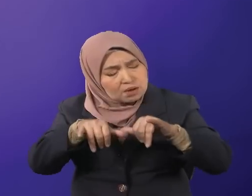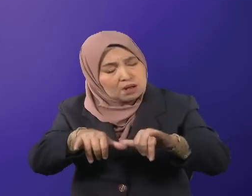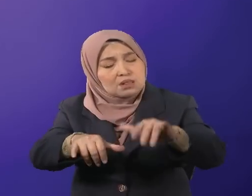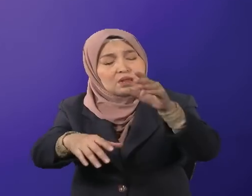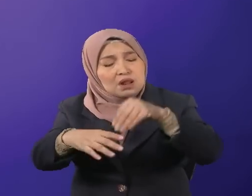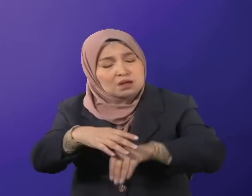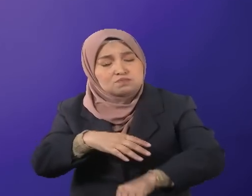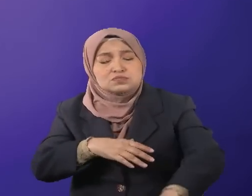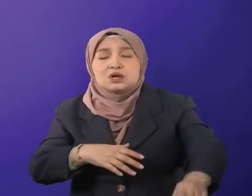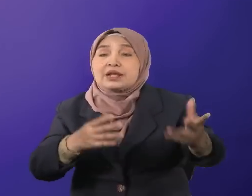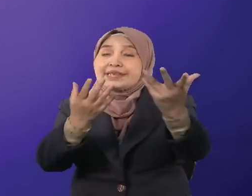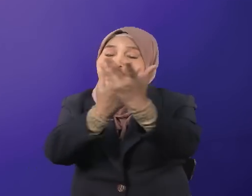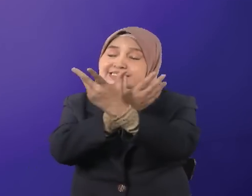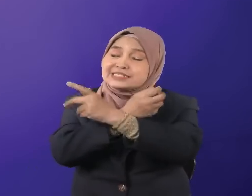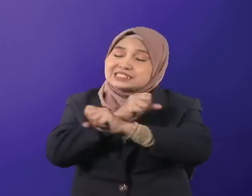وأزواج